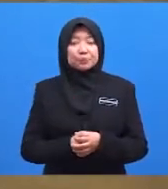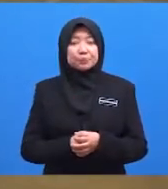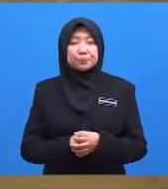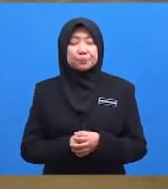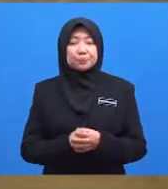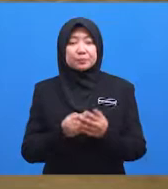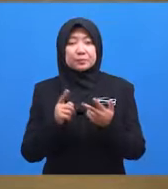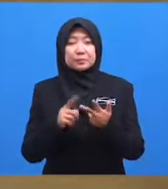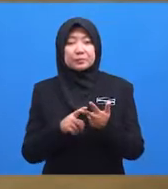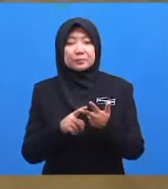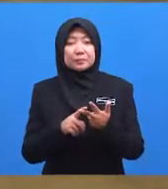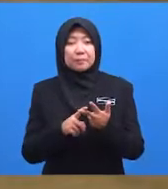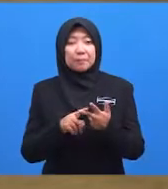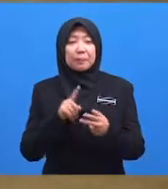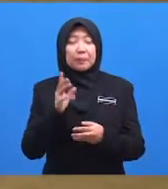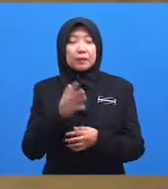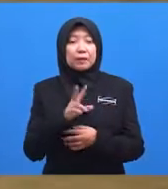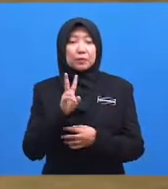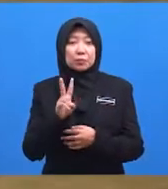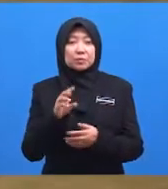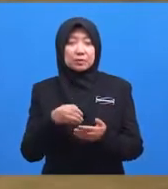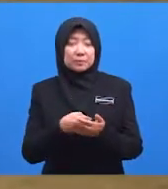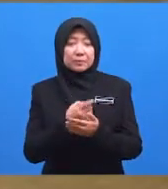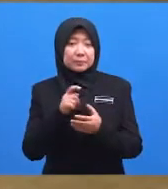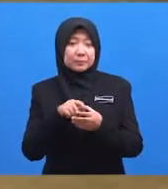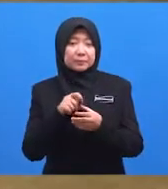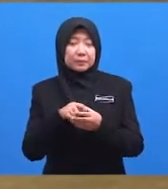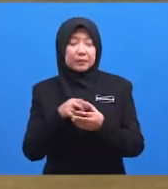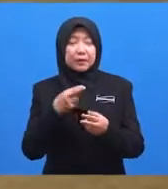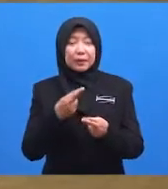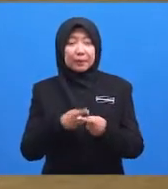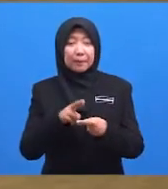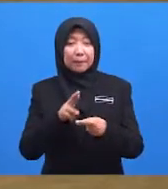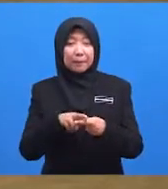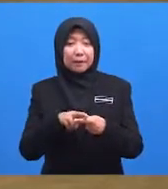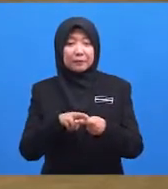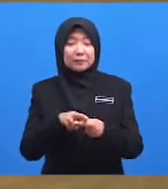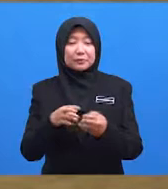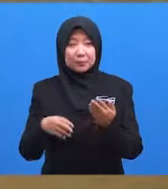Ketiga, 1/2 camca teh atau teaspoon rempah campuran.